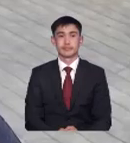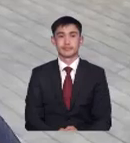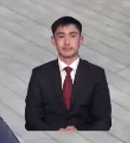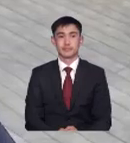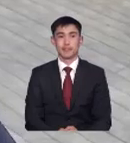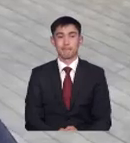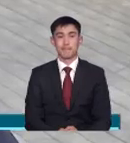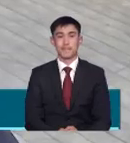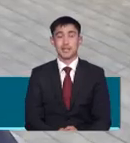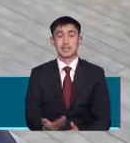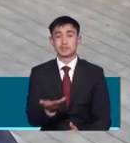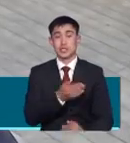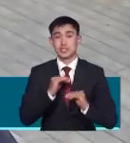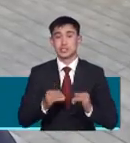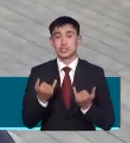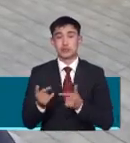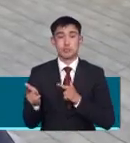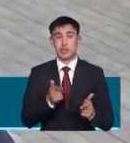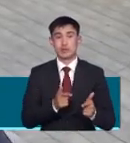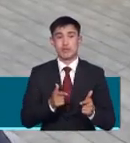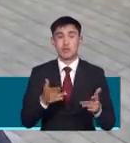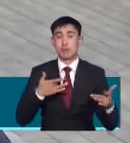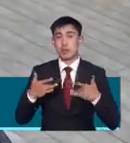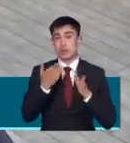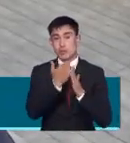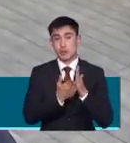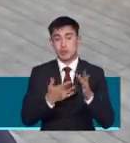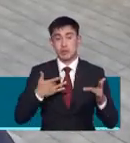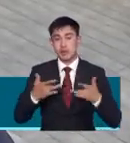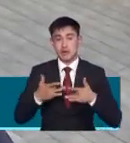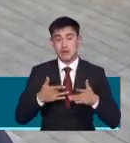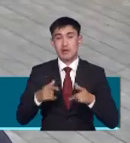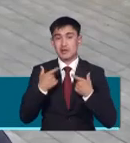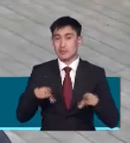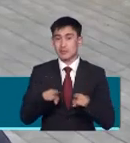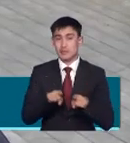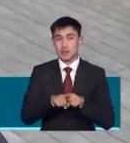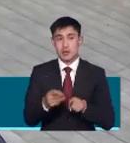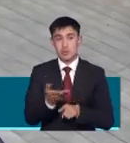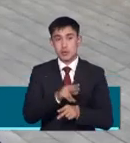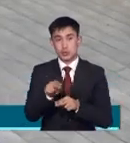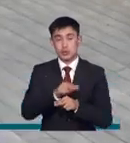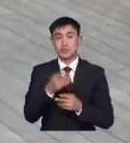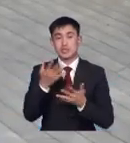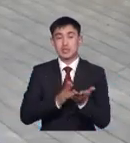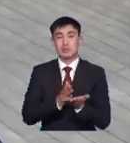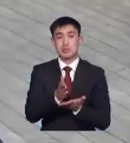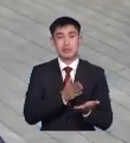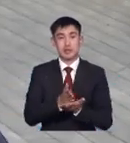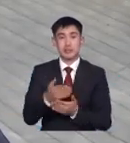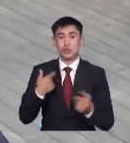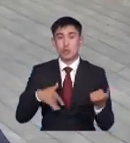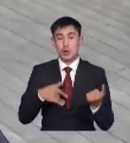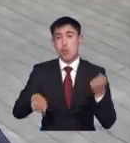алып келдік. Наши дети сегодня приготовили целую программу, репетировали как на экзамен. Вообще мы обучаем по нескольким направлениям.